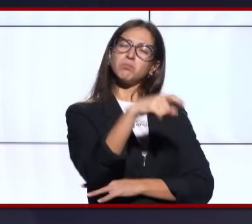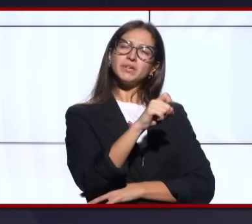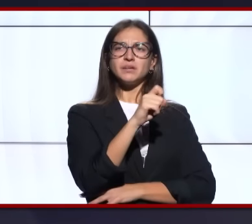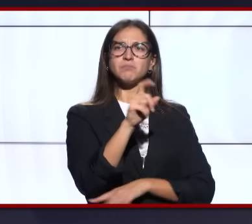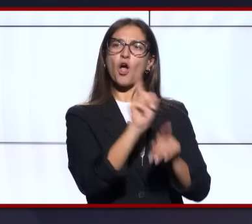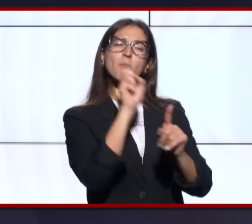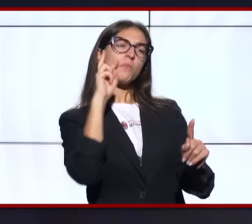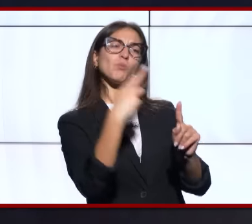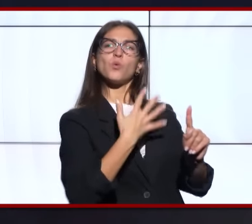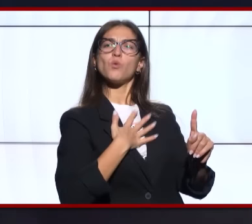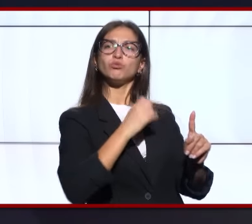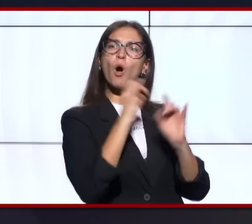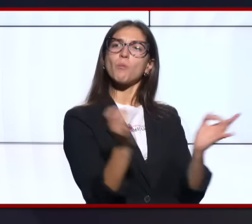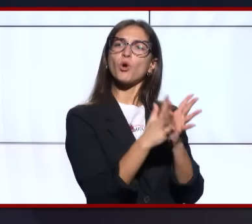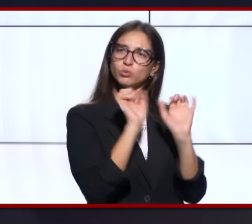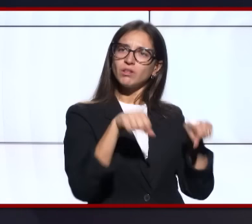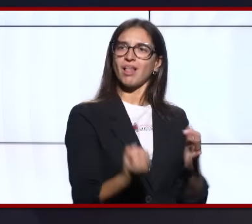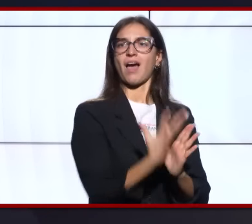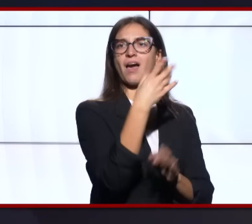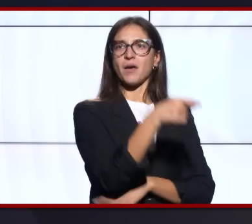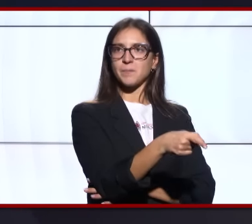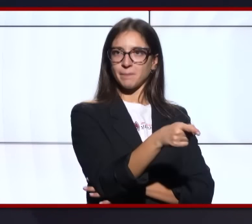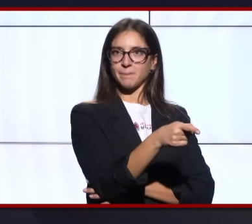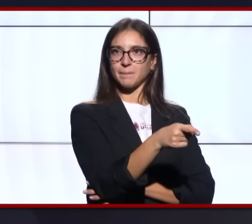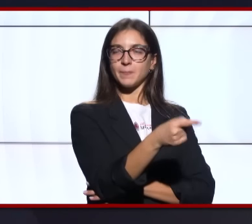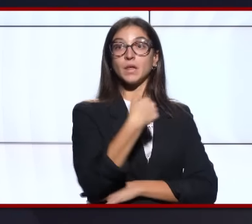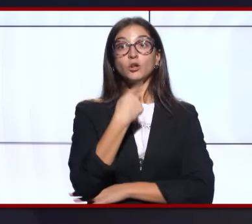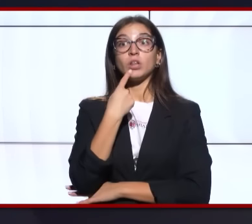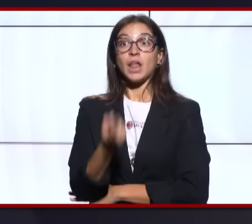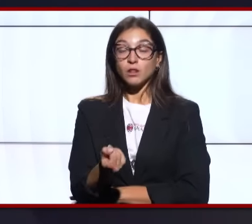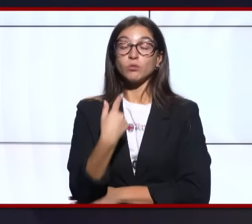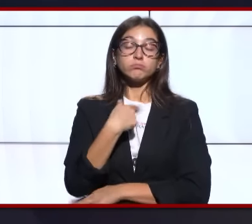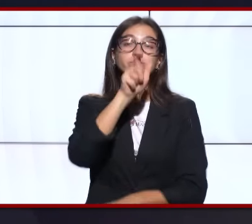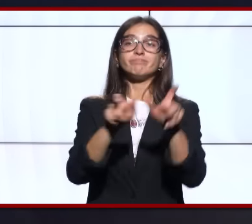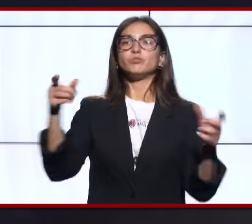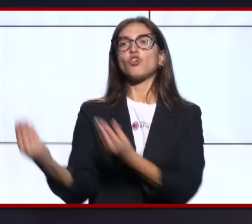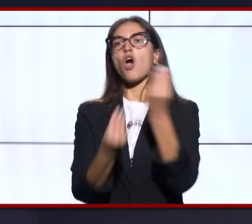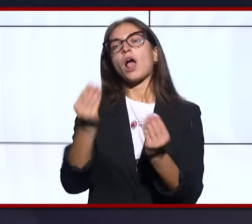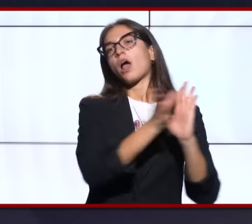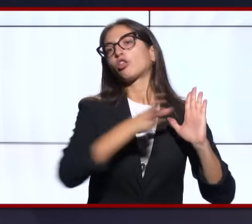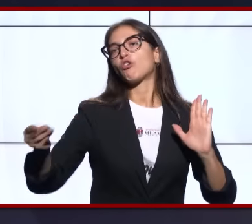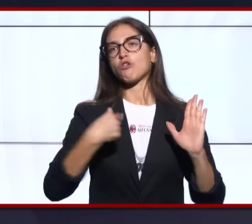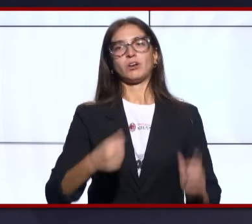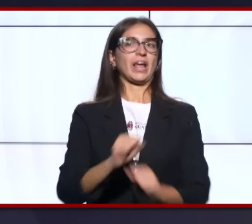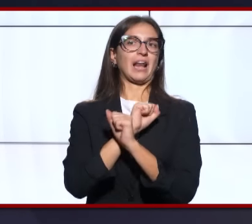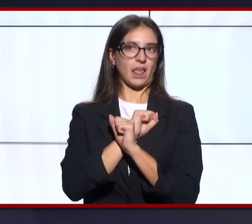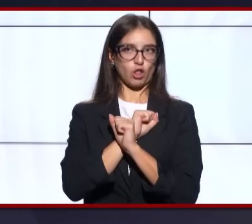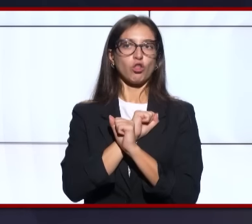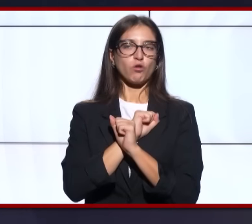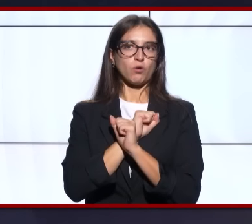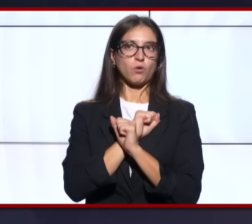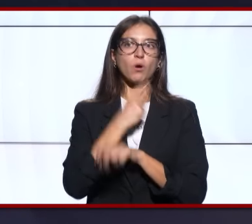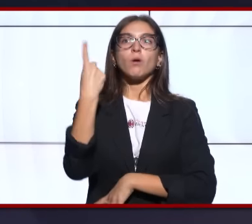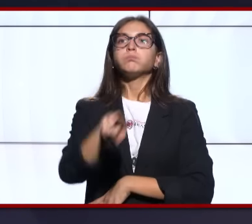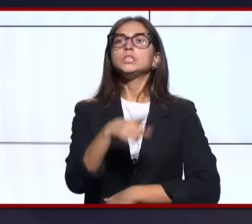vedere le le cose come ho detto io credo in tutti i giocatori ho fiducia in tutti i giocatori non è perché non